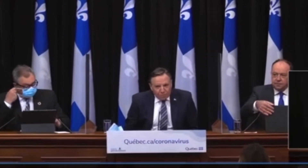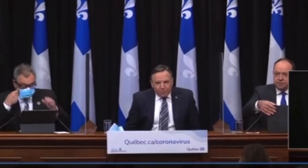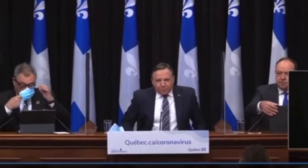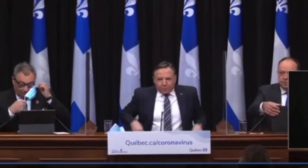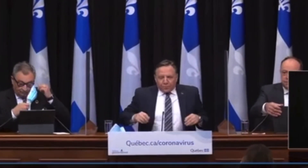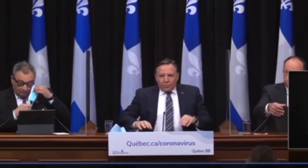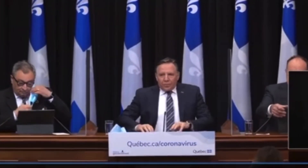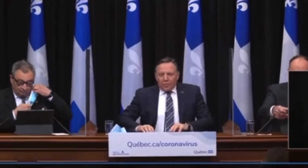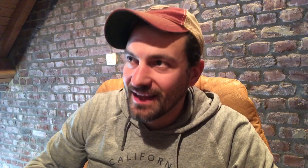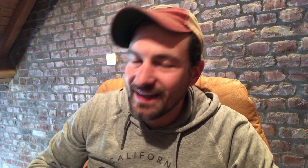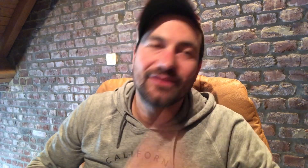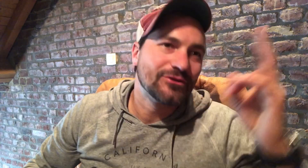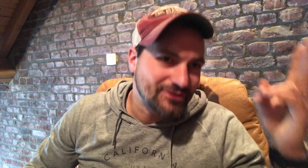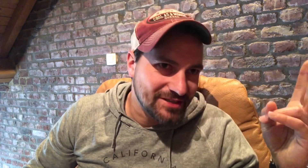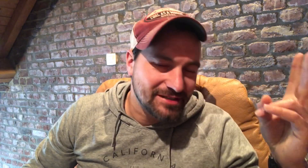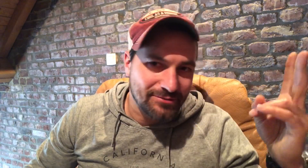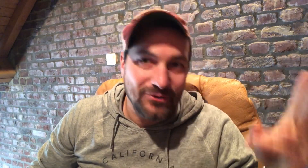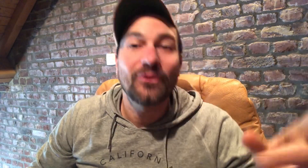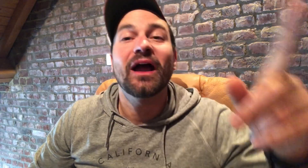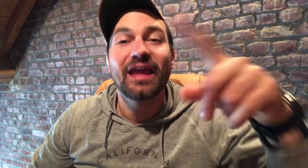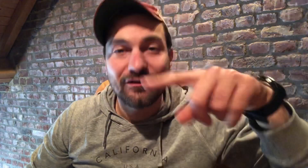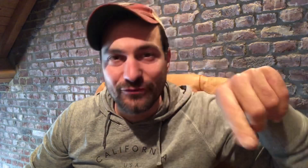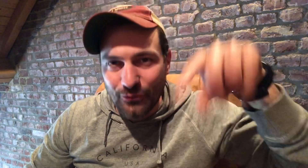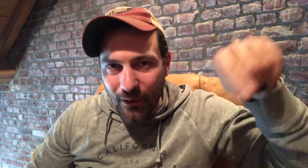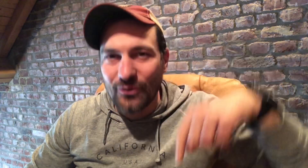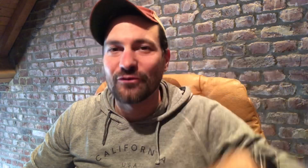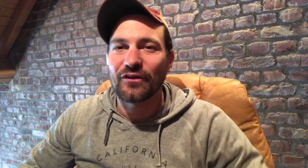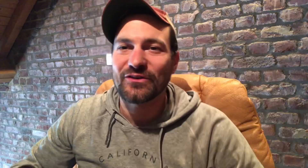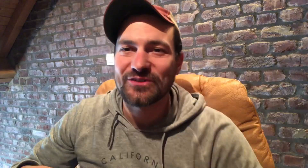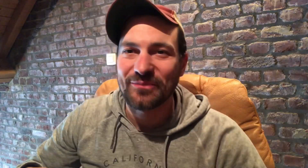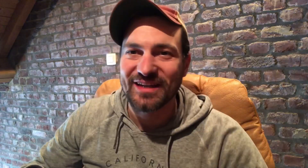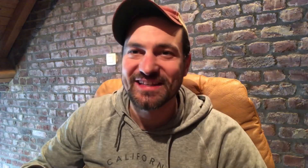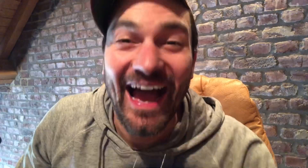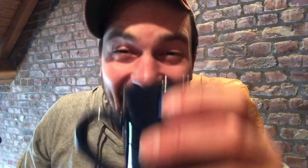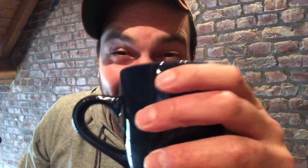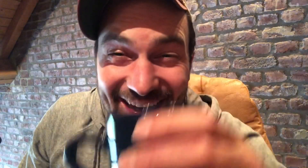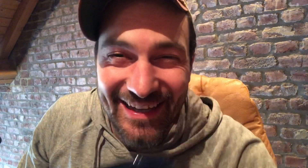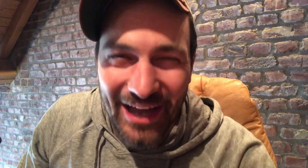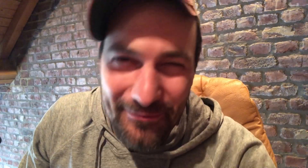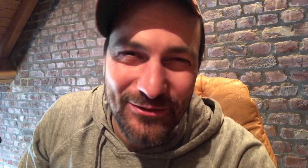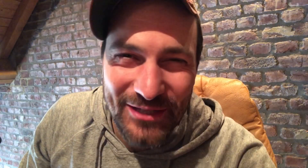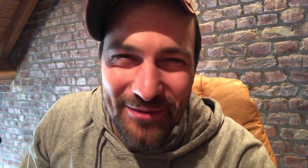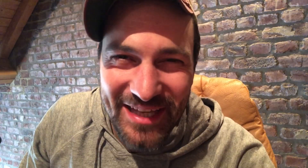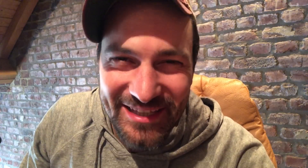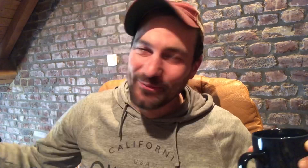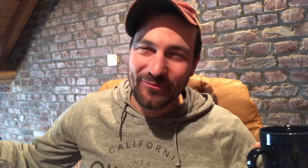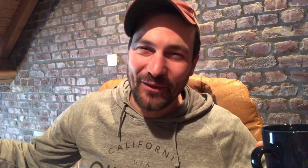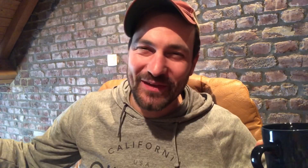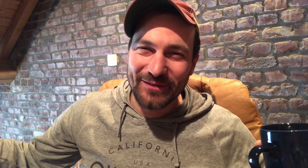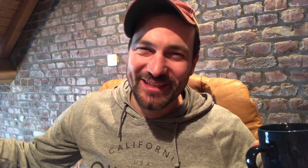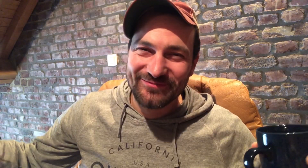monde les deux seules exceptions et vous 3 en conférence de presse à les amis du québec pomme pandémie